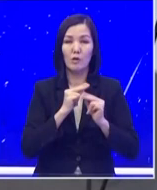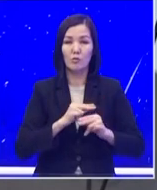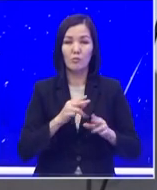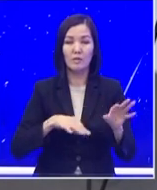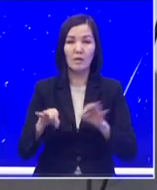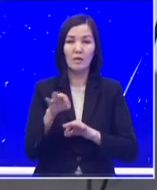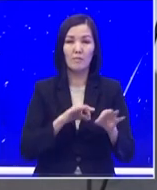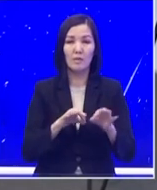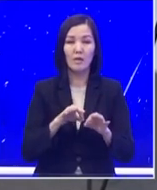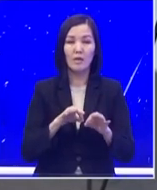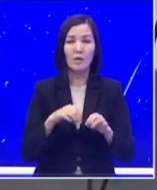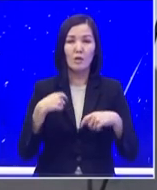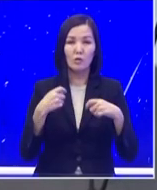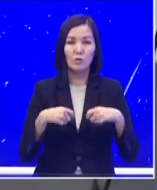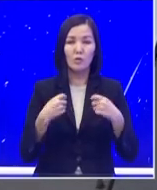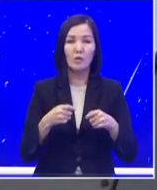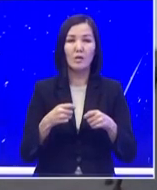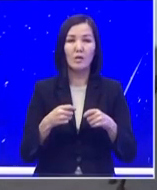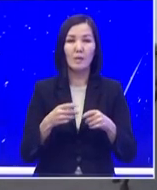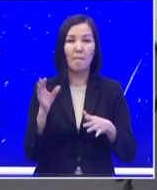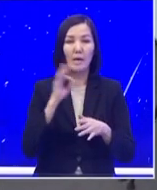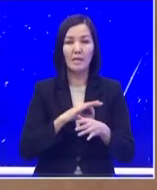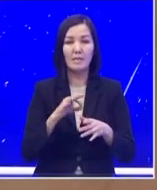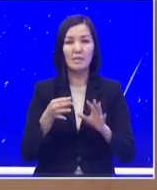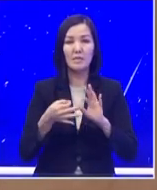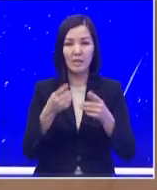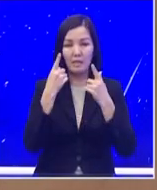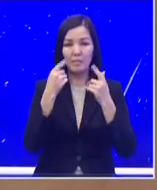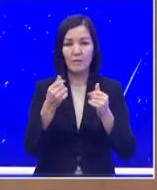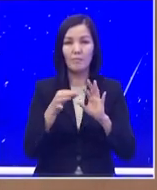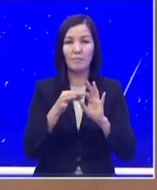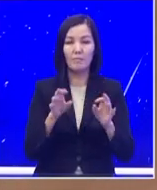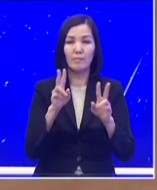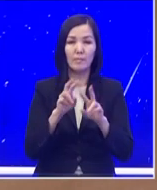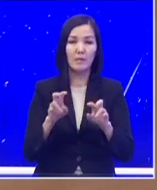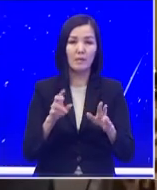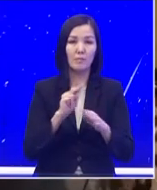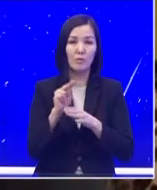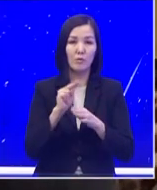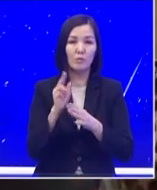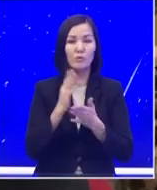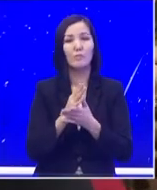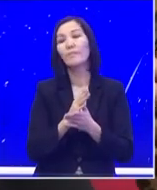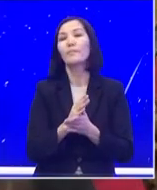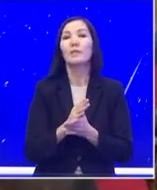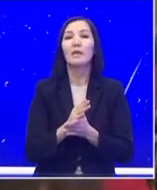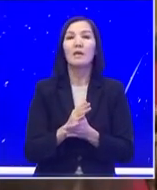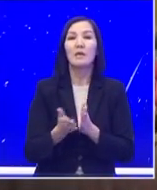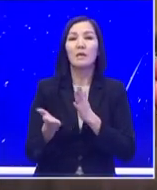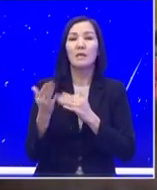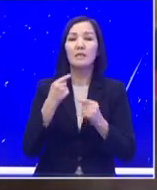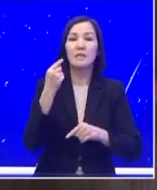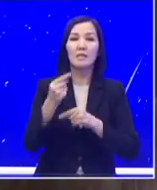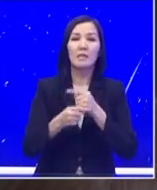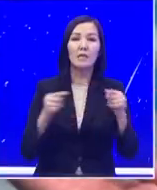осы жүннің қасиетін, пайдасын барлығын сол балаларға зерттеу арқылы үйретіп жүрмін. Ескі дәстүрді жаңғыртқан